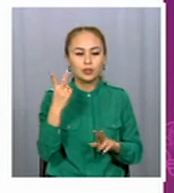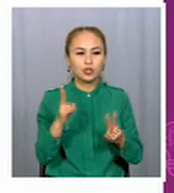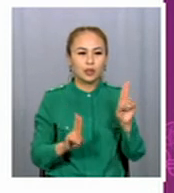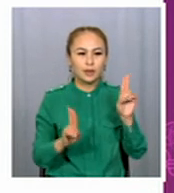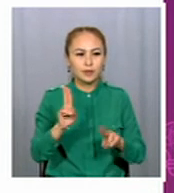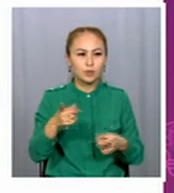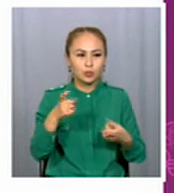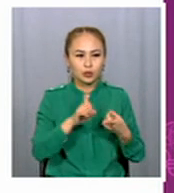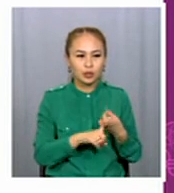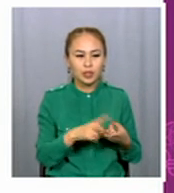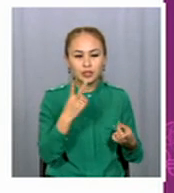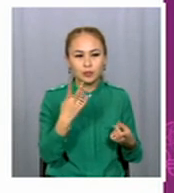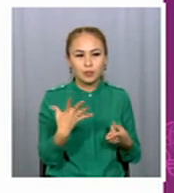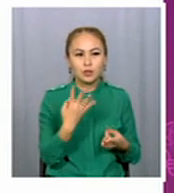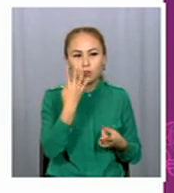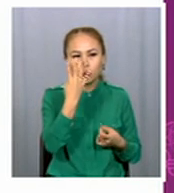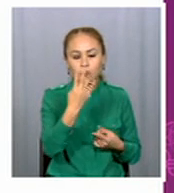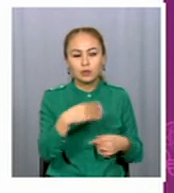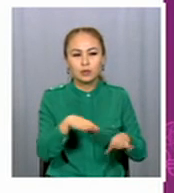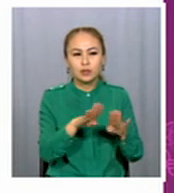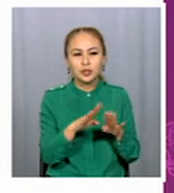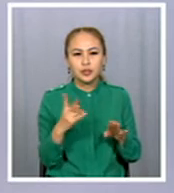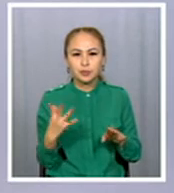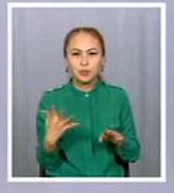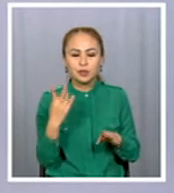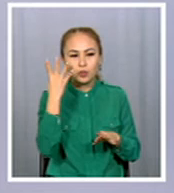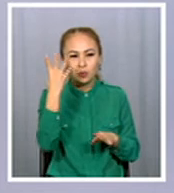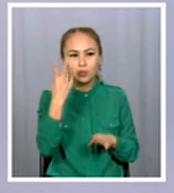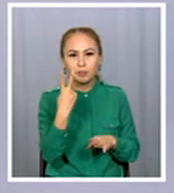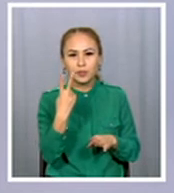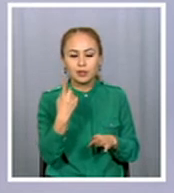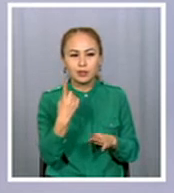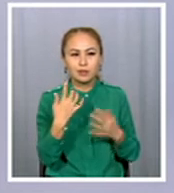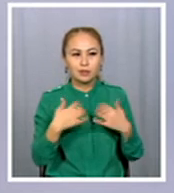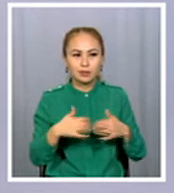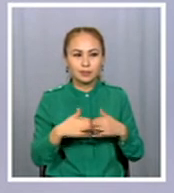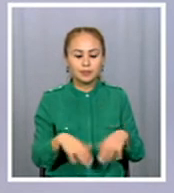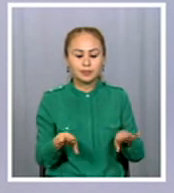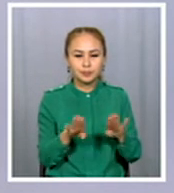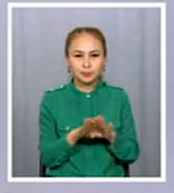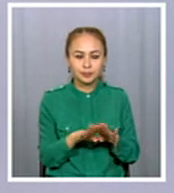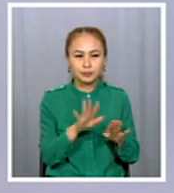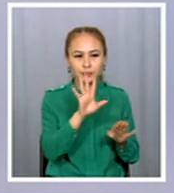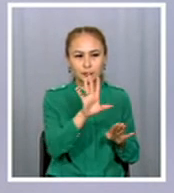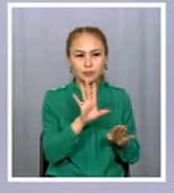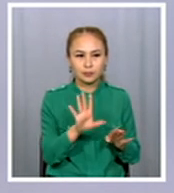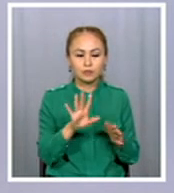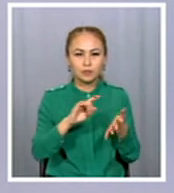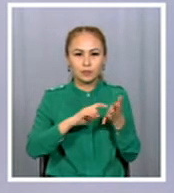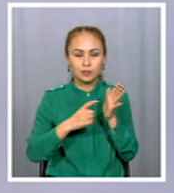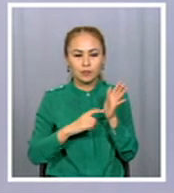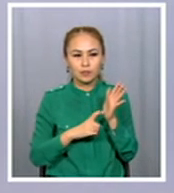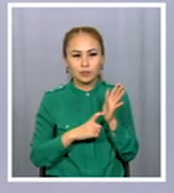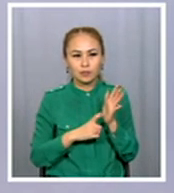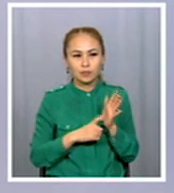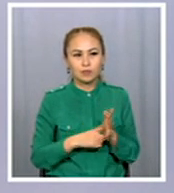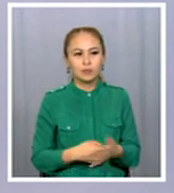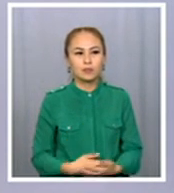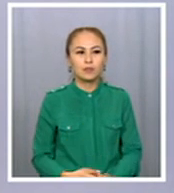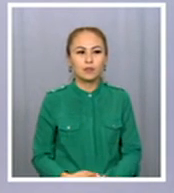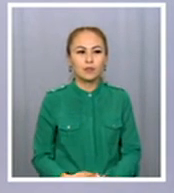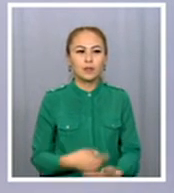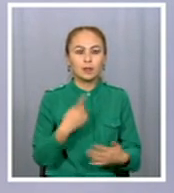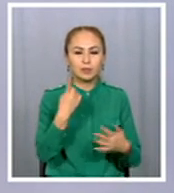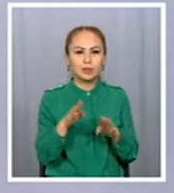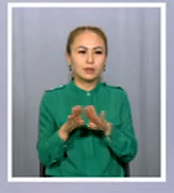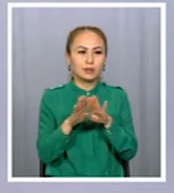мына 25-тен 4 пен 25-тен 4 екеуі бір сан. Яғни, мысалы 5-ті 5-ке бөлсек 1 шығады. Сол сияқты 1-ді санды